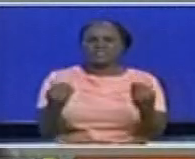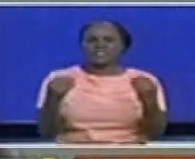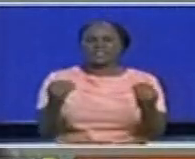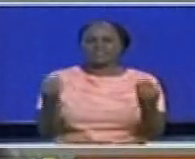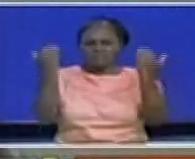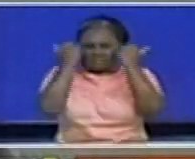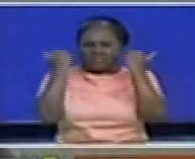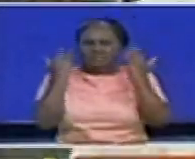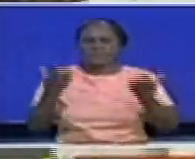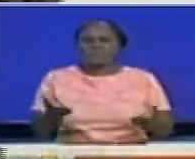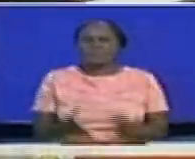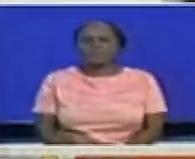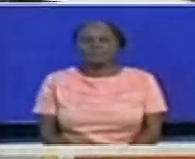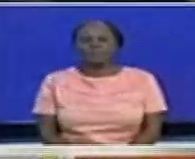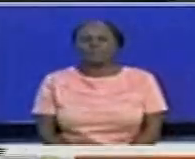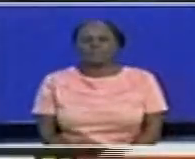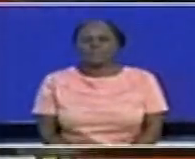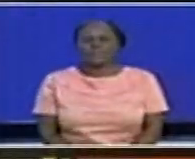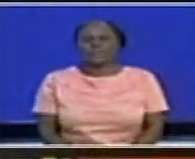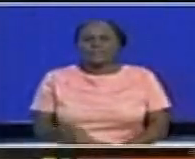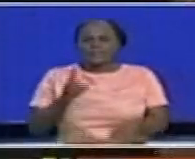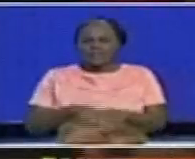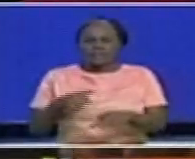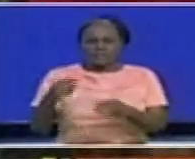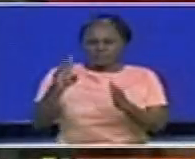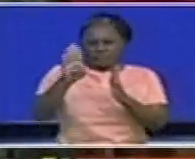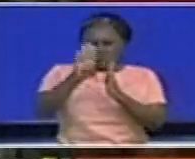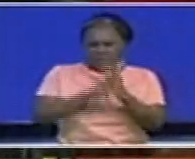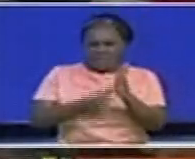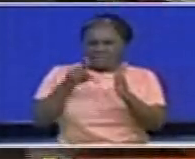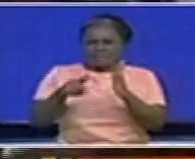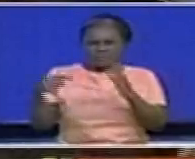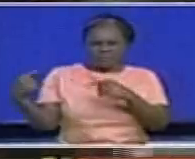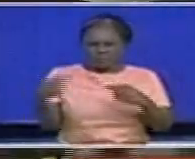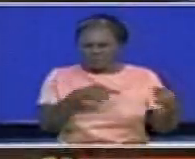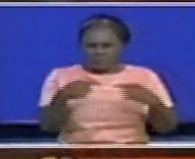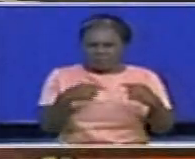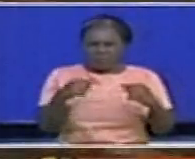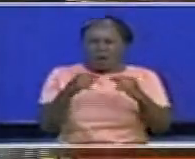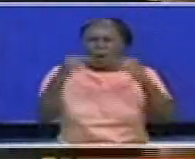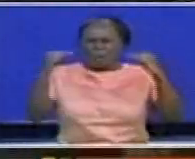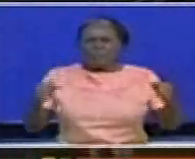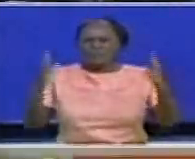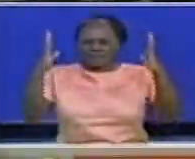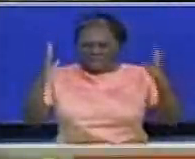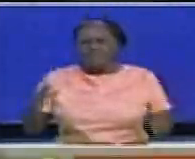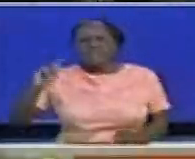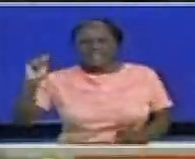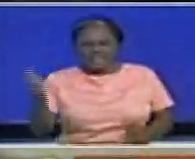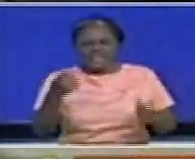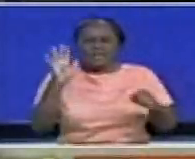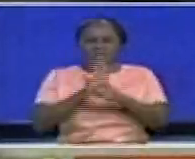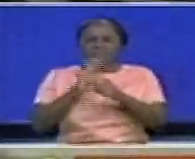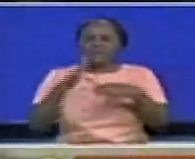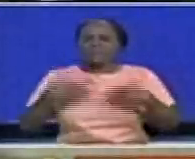hizi. Huku mswada huo tata wa masuala ya ndoa ukipingwa vikali na baadhi ya Wakenya, taifa